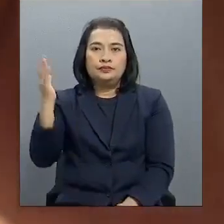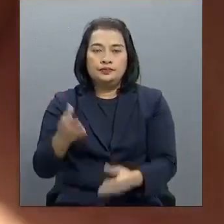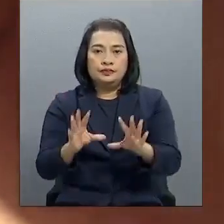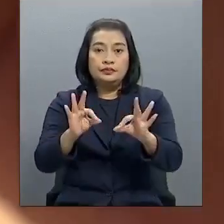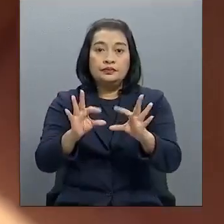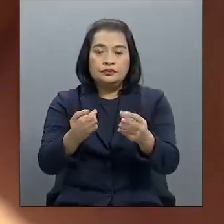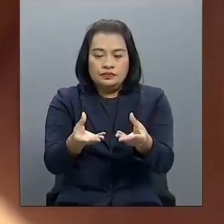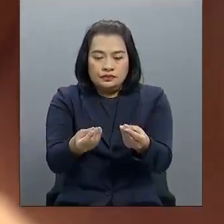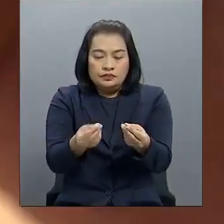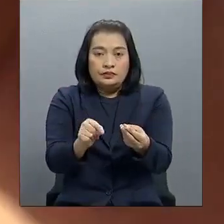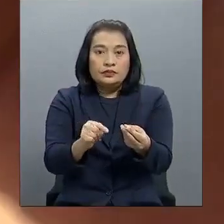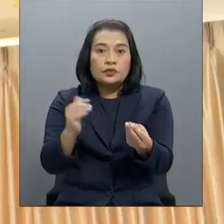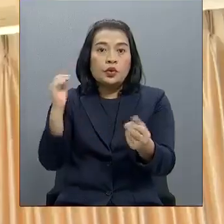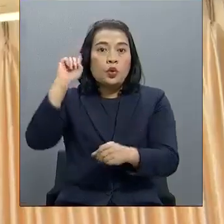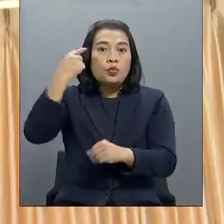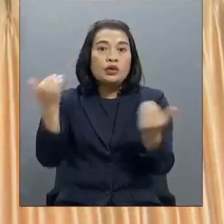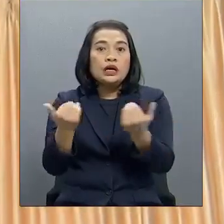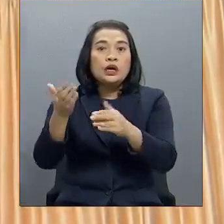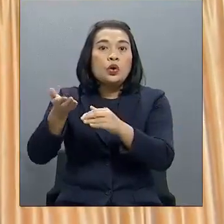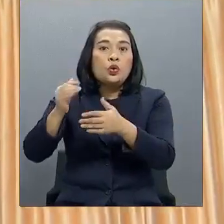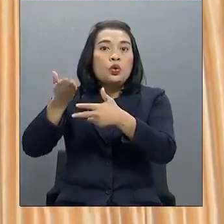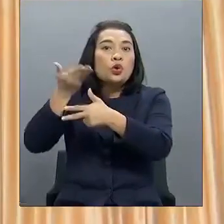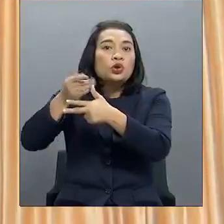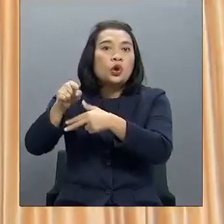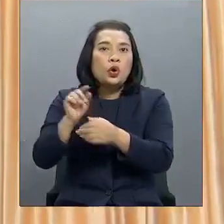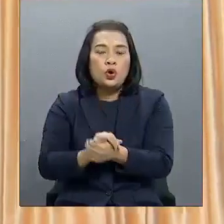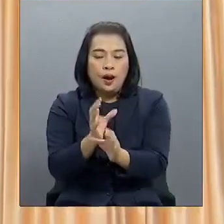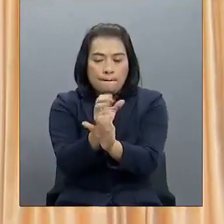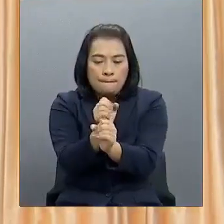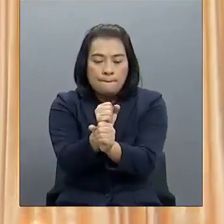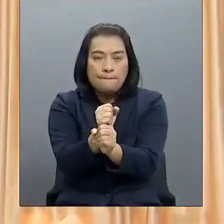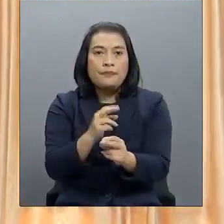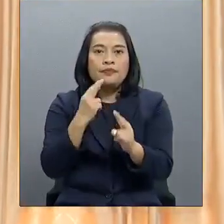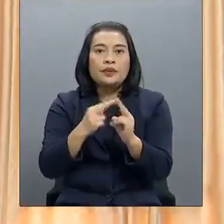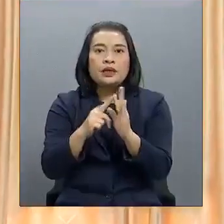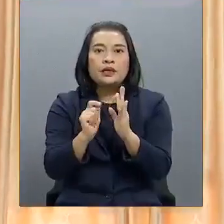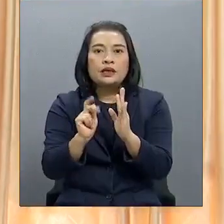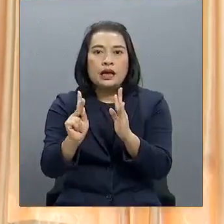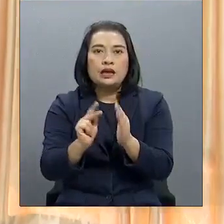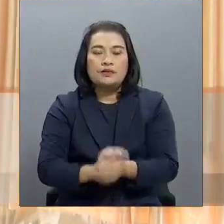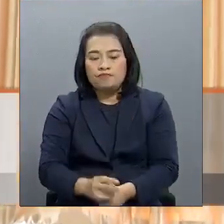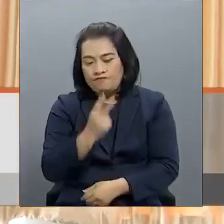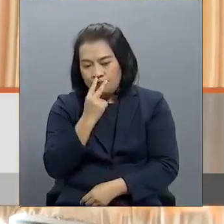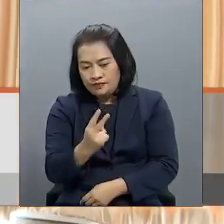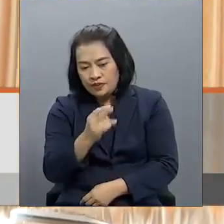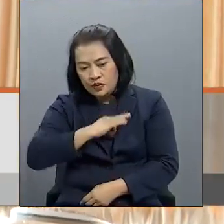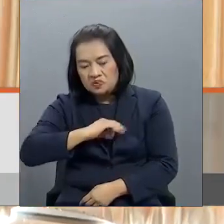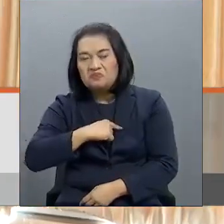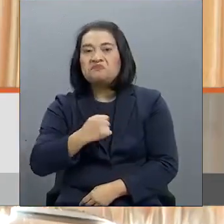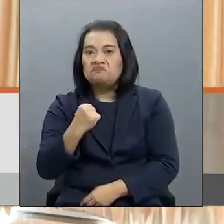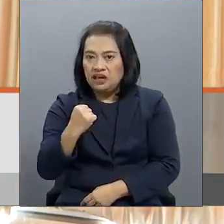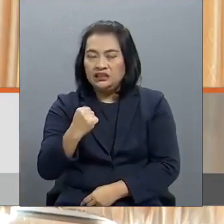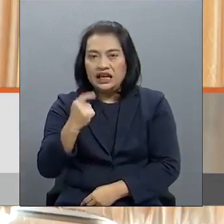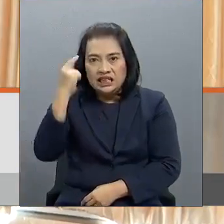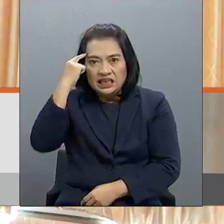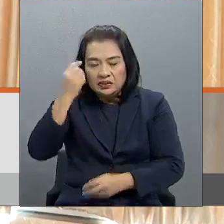กที่ลูกสาวคนโตปั้นเองกับมือทำให้จิตรกรและประติมากรดังเอกกระจ่างช่วยเห็นแววมั่นใจว่าถึงเวลาถ่ายทอด